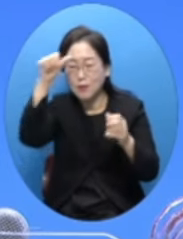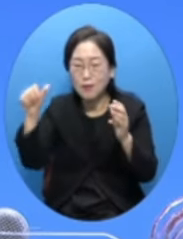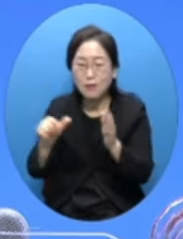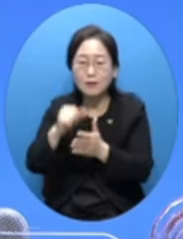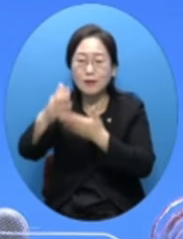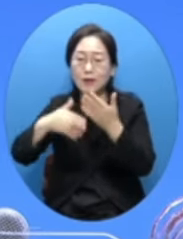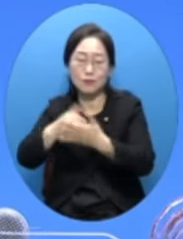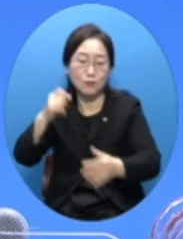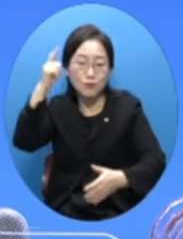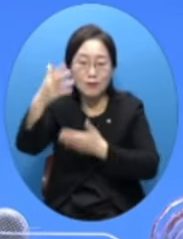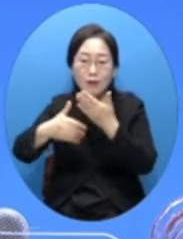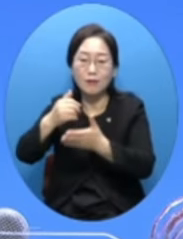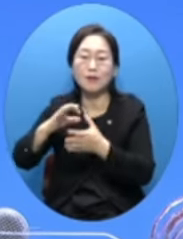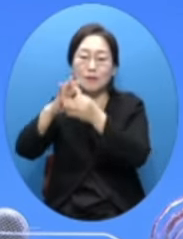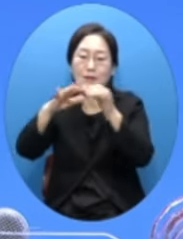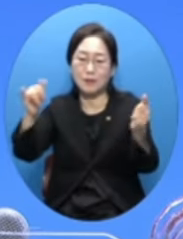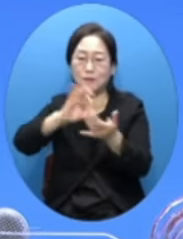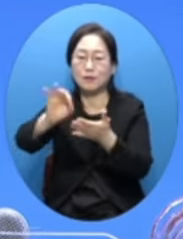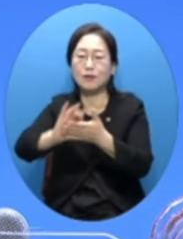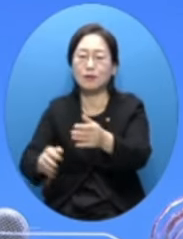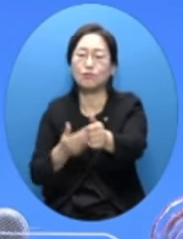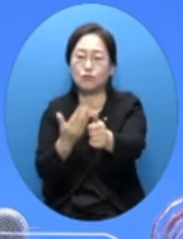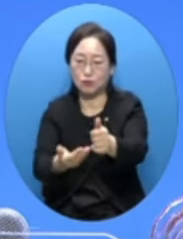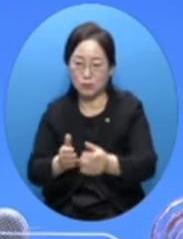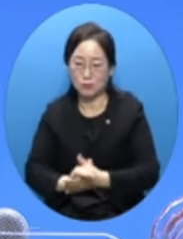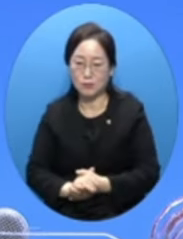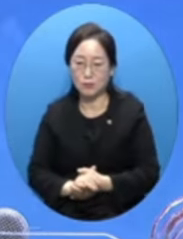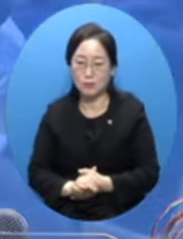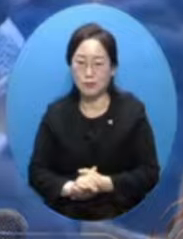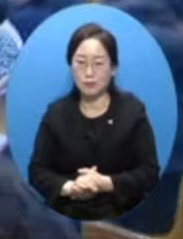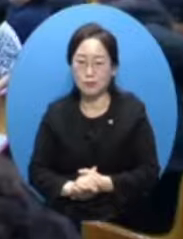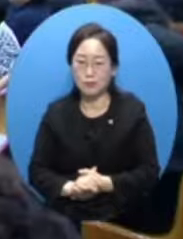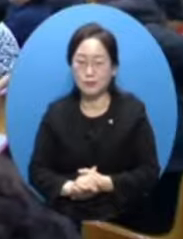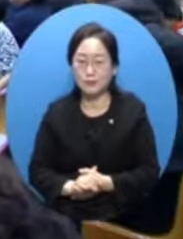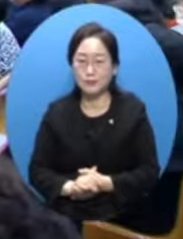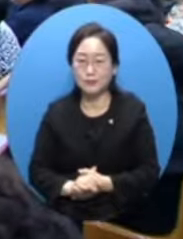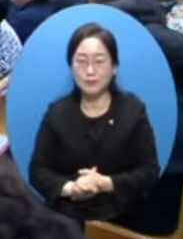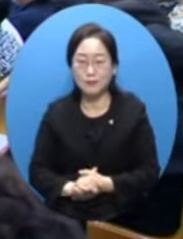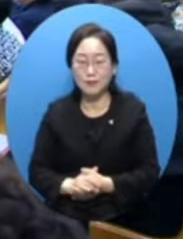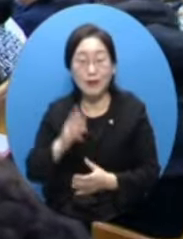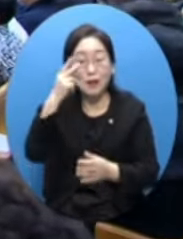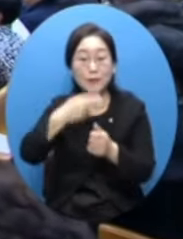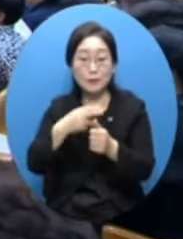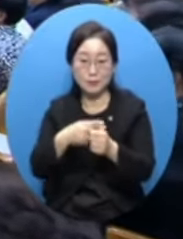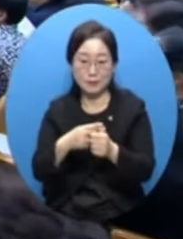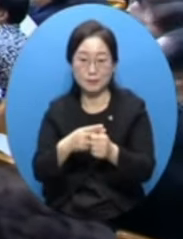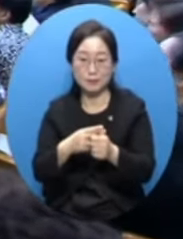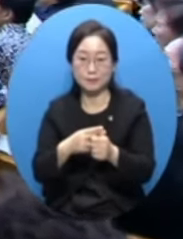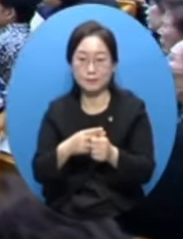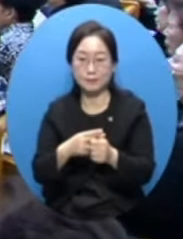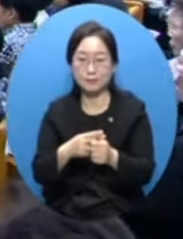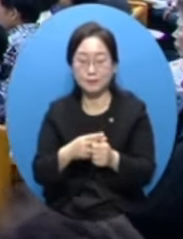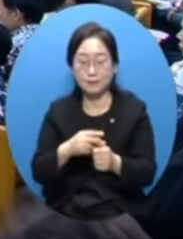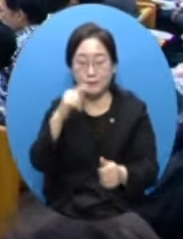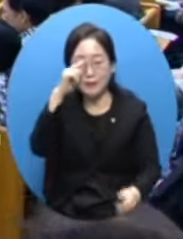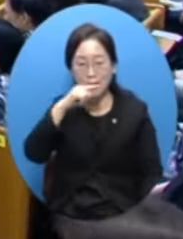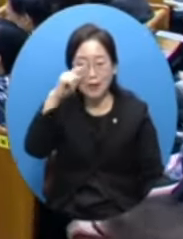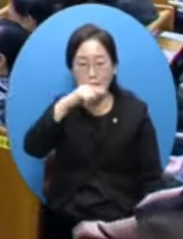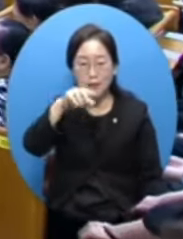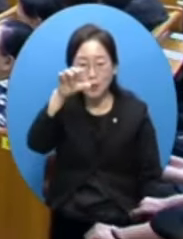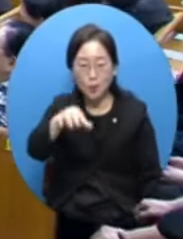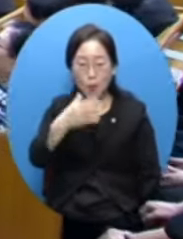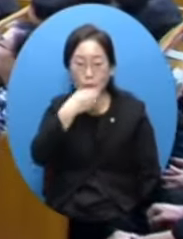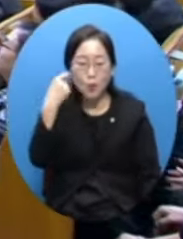우리를 하나님께서 위대한 하나님의 사람으로 사용해 주실 것입니다. 바울이 아시아로 복음을 전하러 가려고